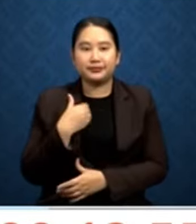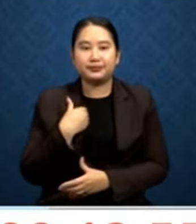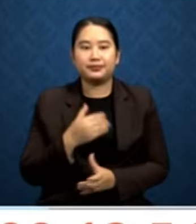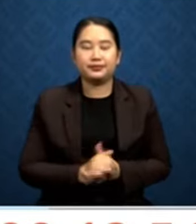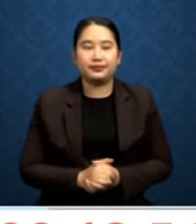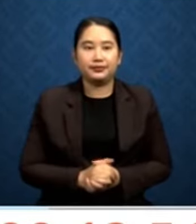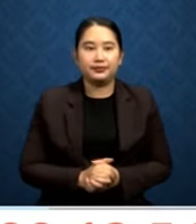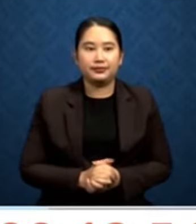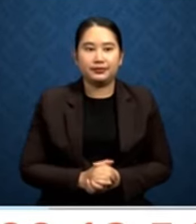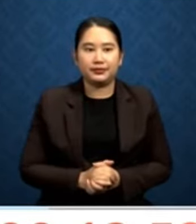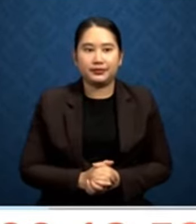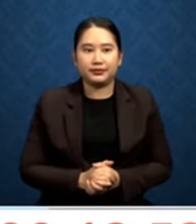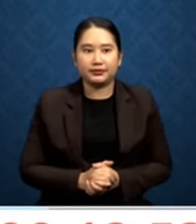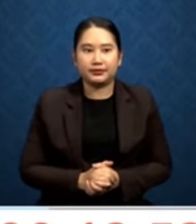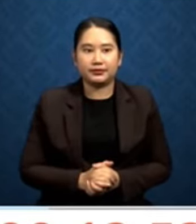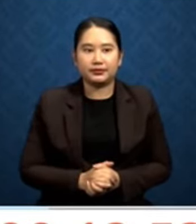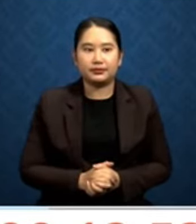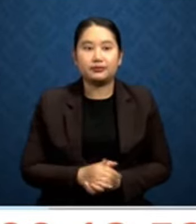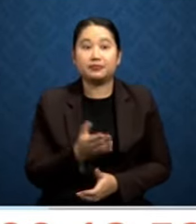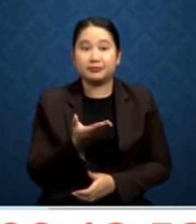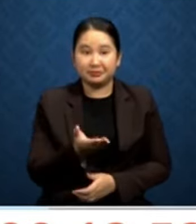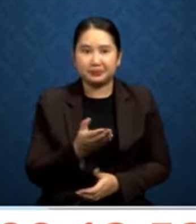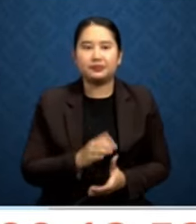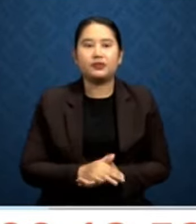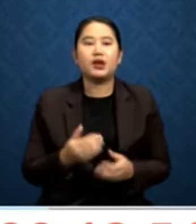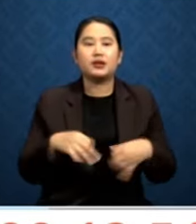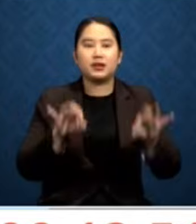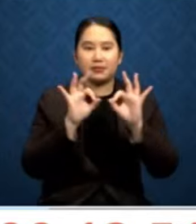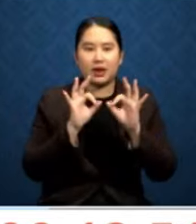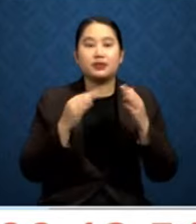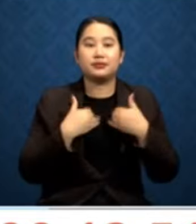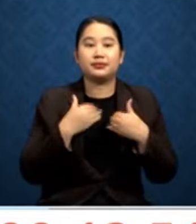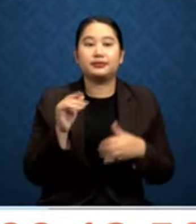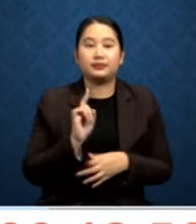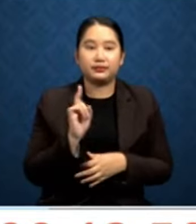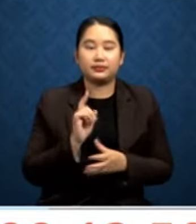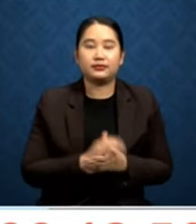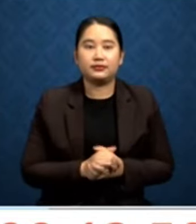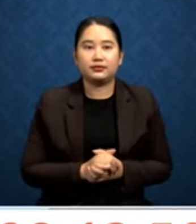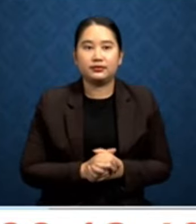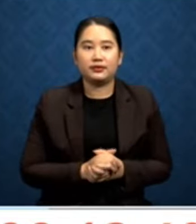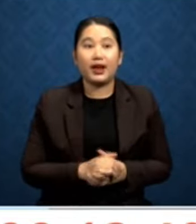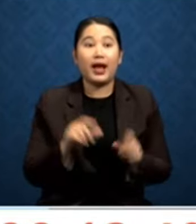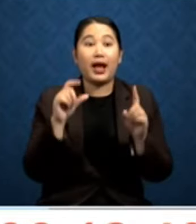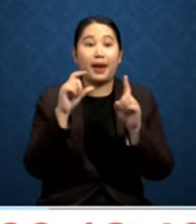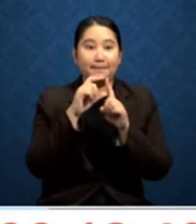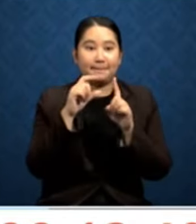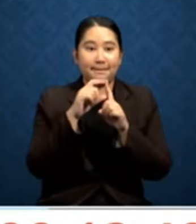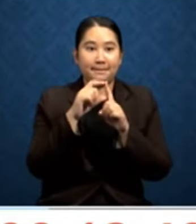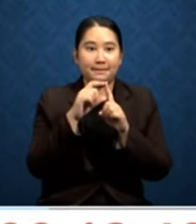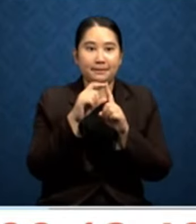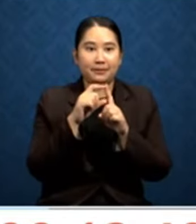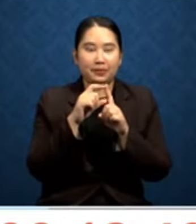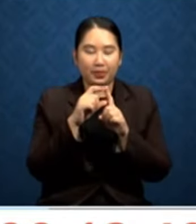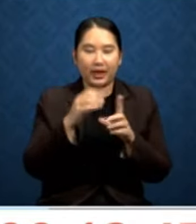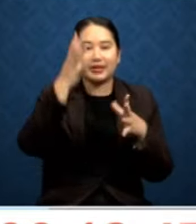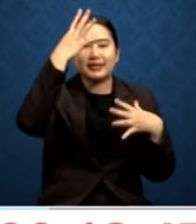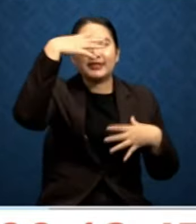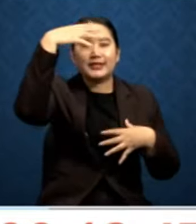มีอีกจุดหนึ่ที่เป็ประเด็นสำคัญ ก็คือว่าเกิดคำว่าเทวดา